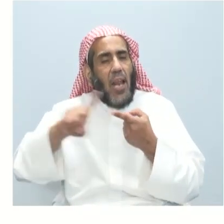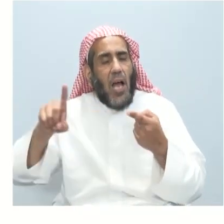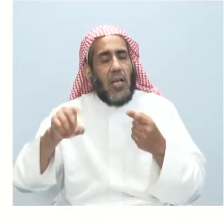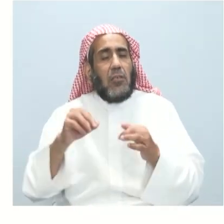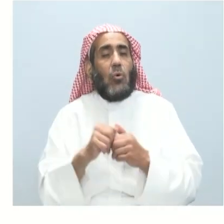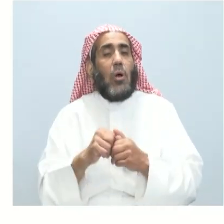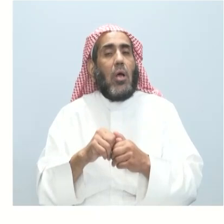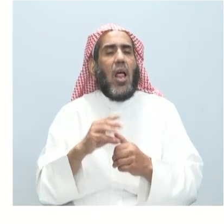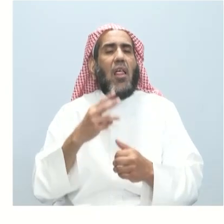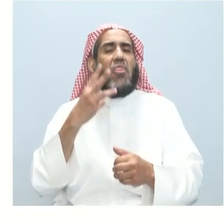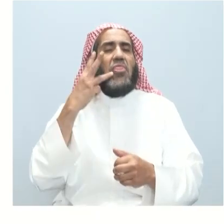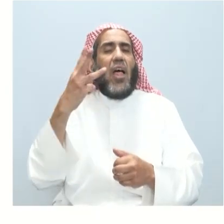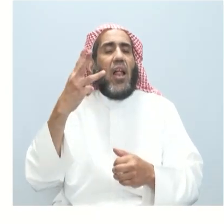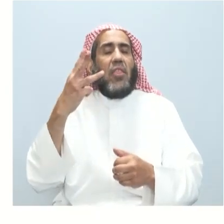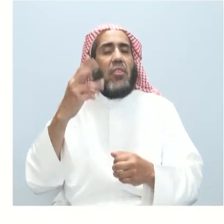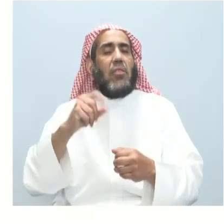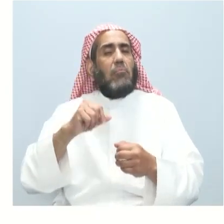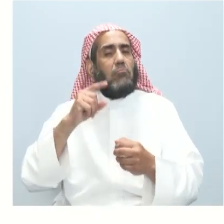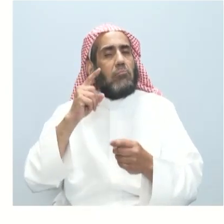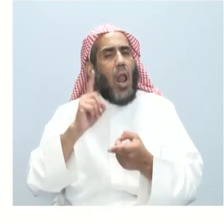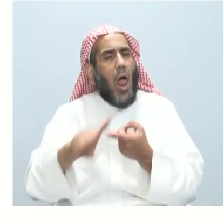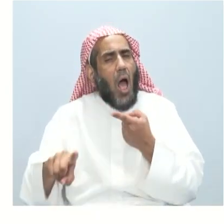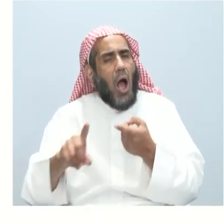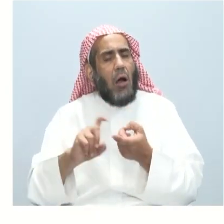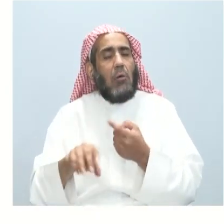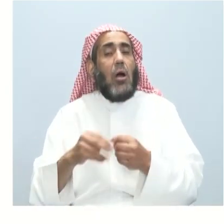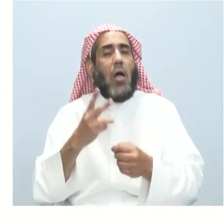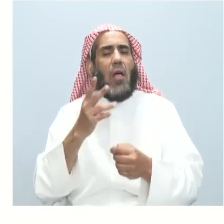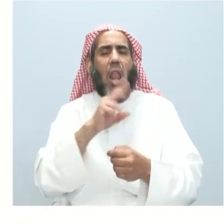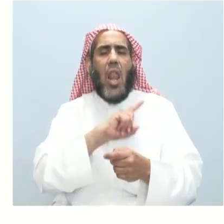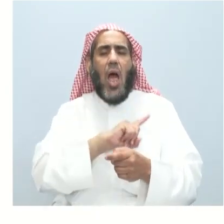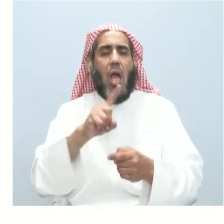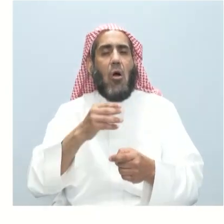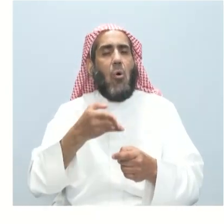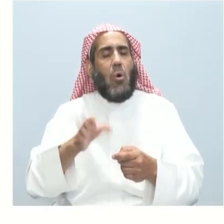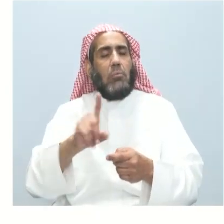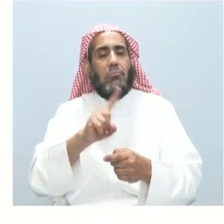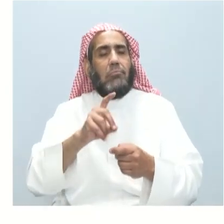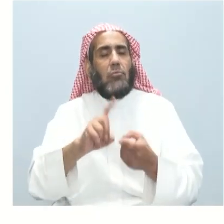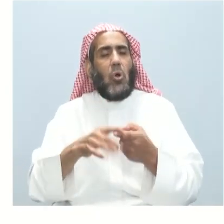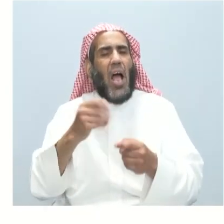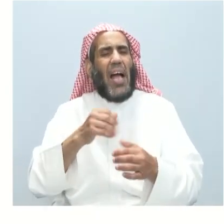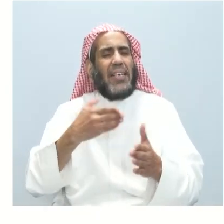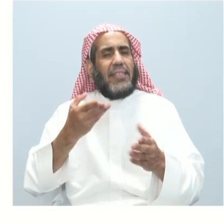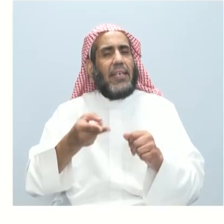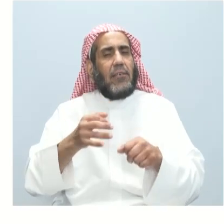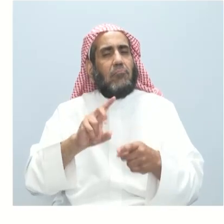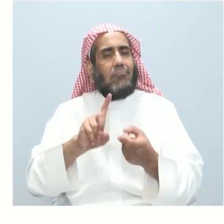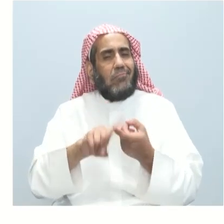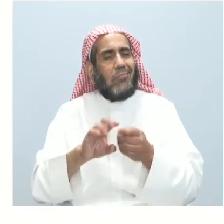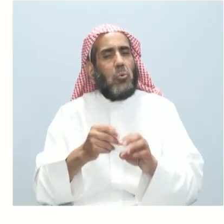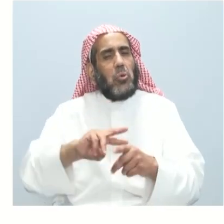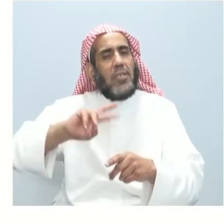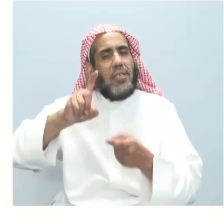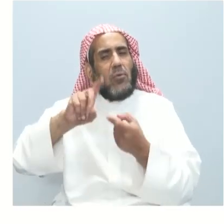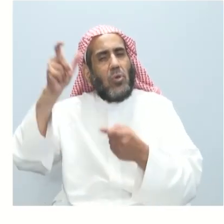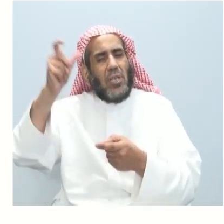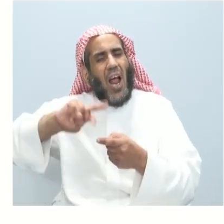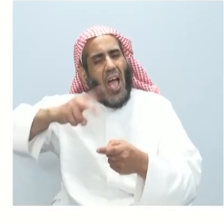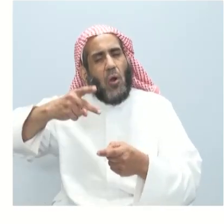زوجها ثلاث طلقات وهذه لا يحل له ان راجعها حتى تنكح زوجا غيره